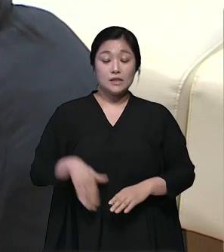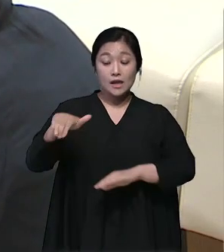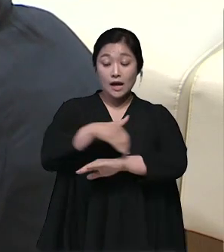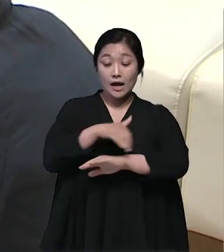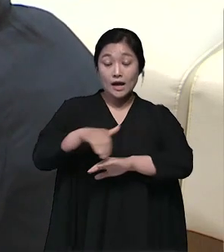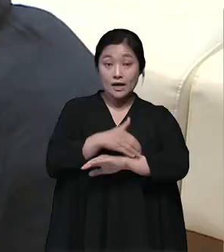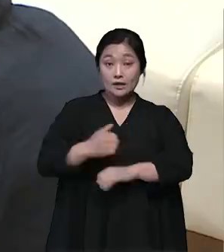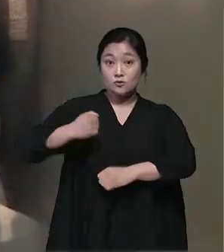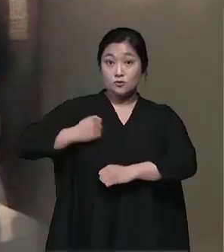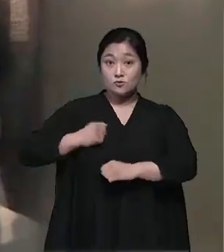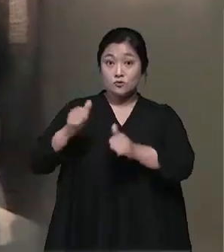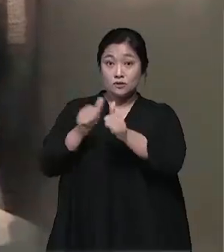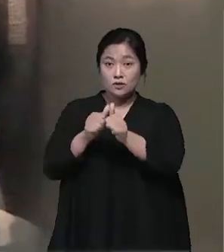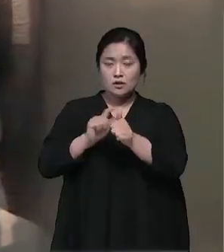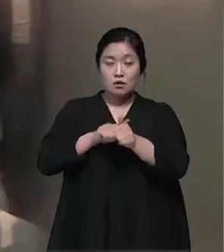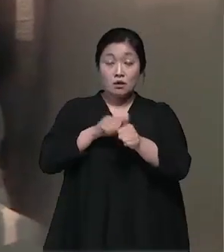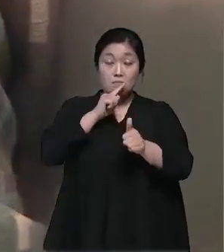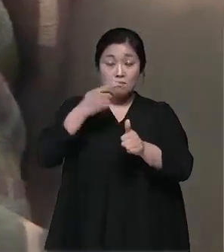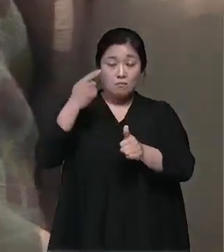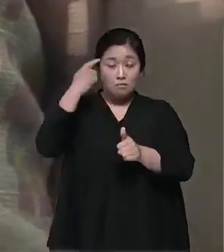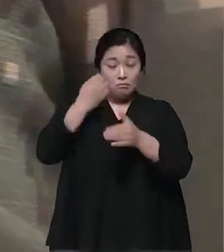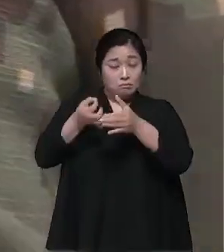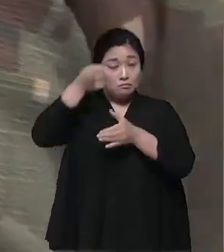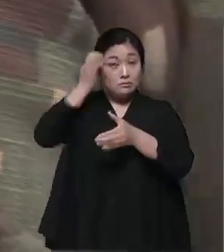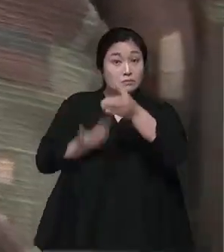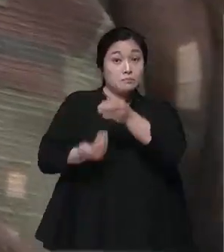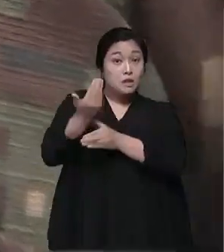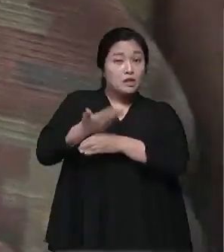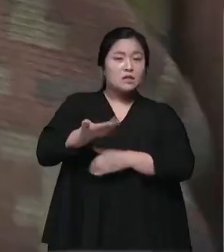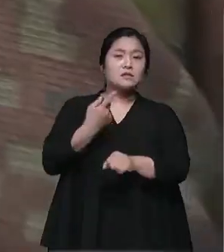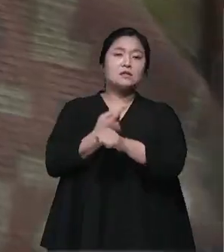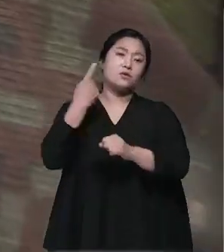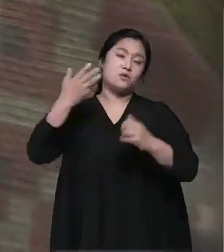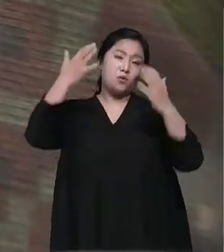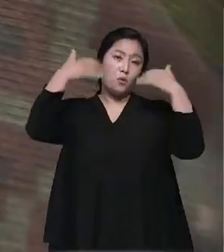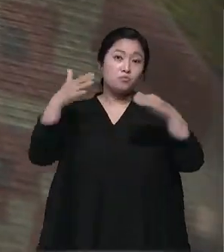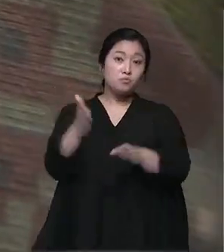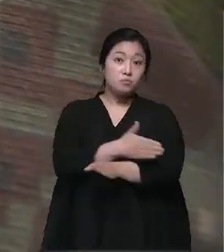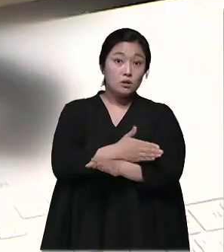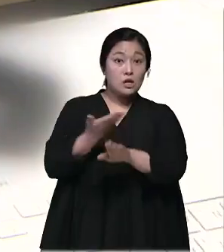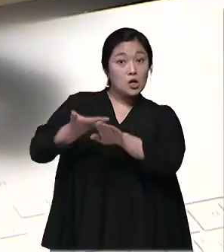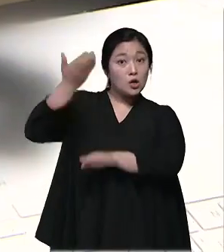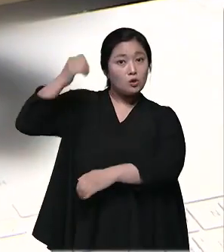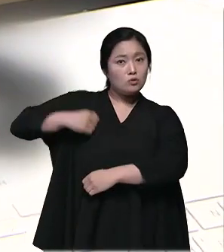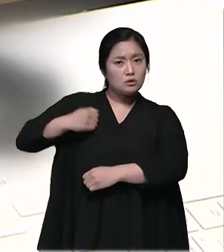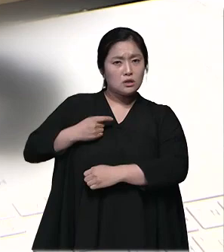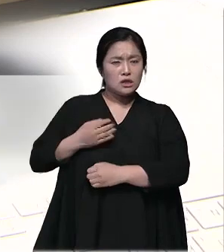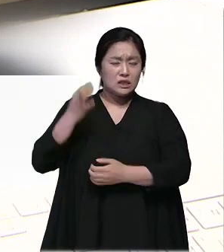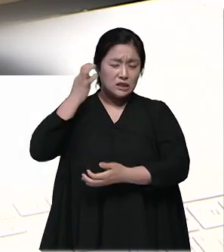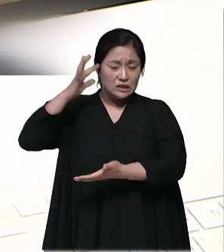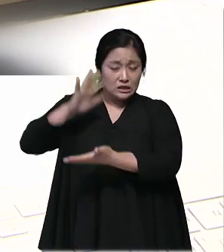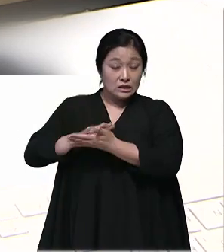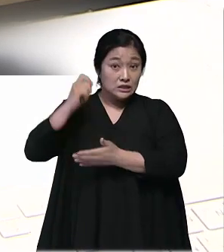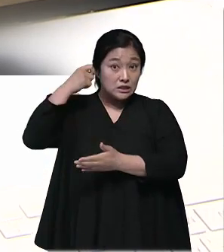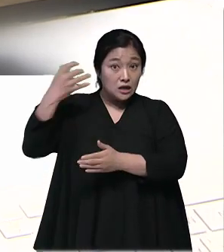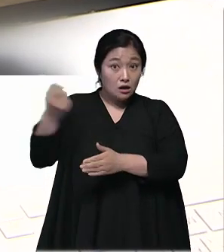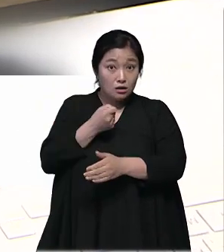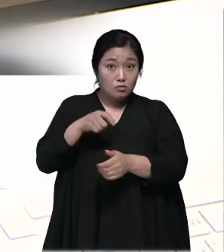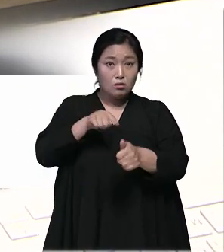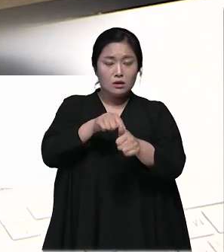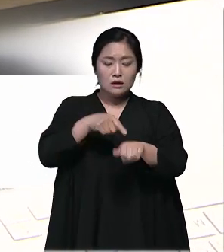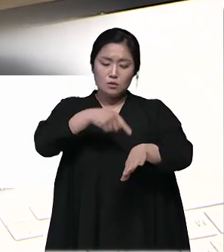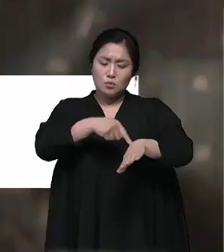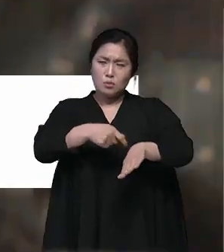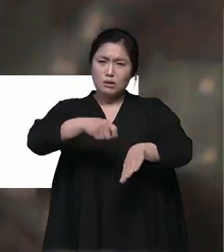상근 예비역 A병사의 악몽은 지난해 여름 시작됐습니다. 한 선임 병사가 라이터로 달군 귀이개로